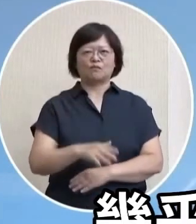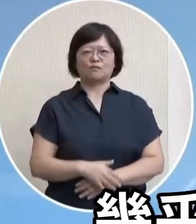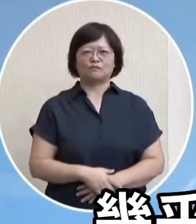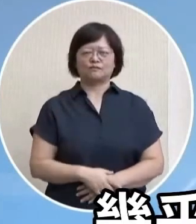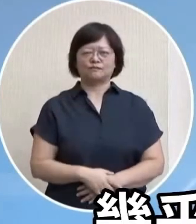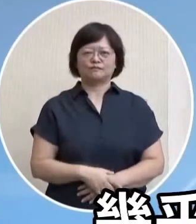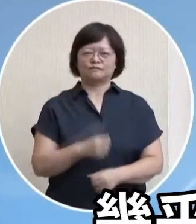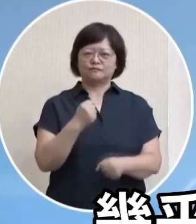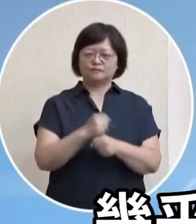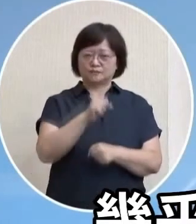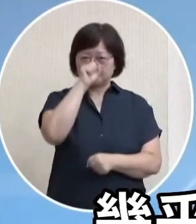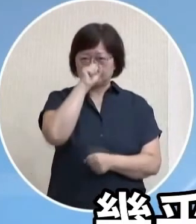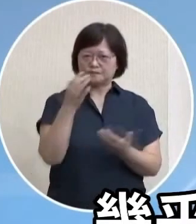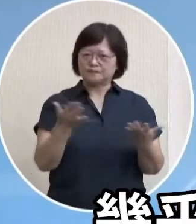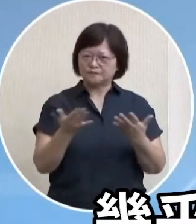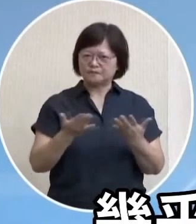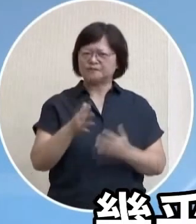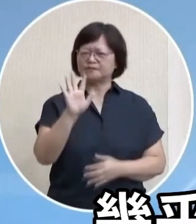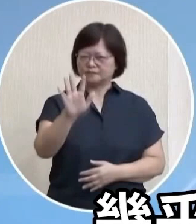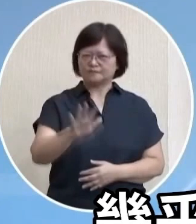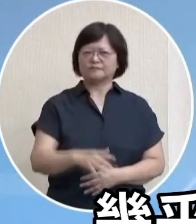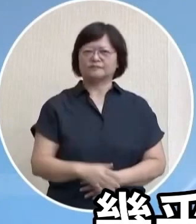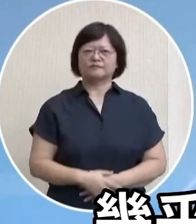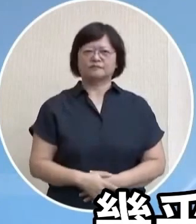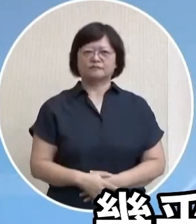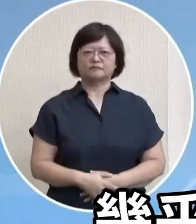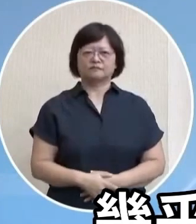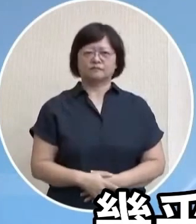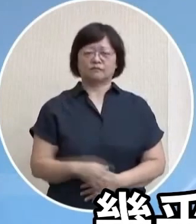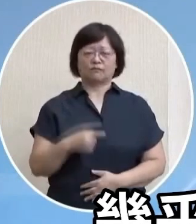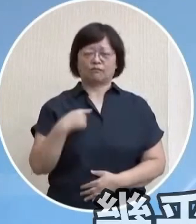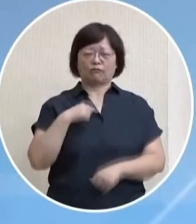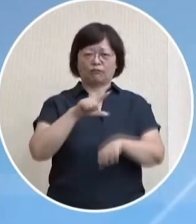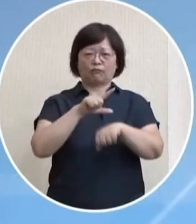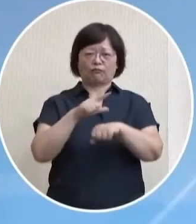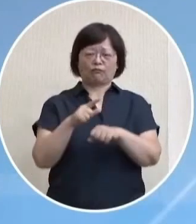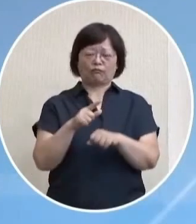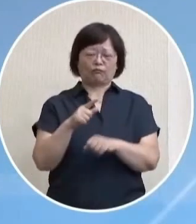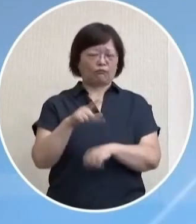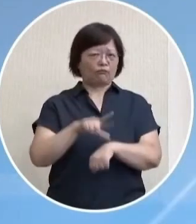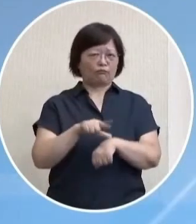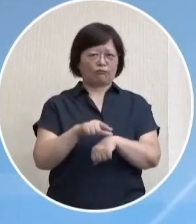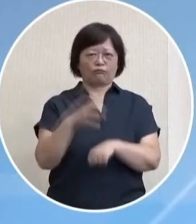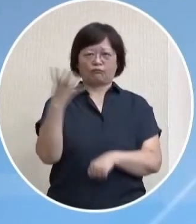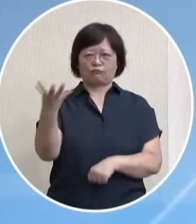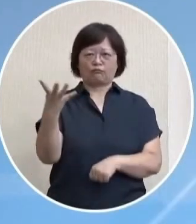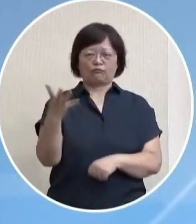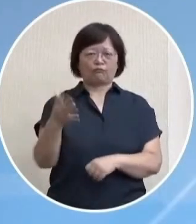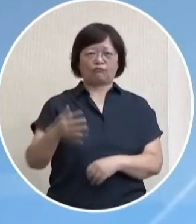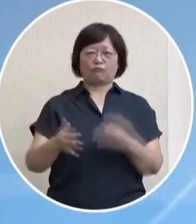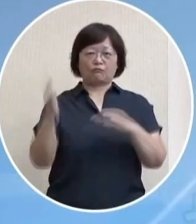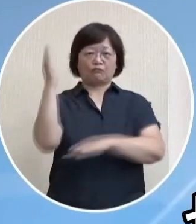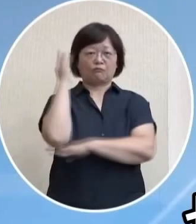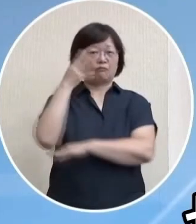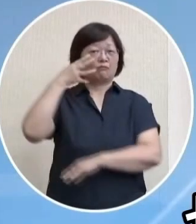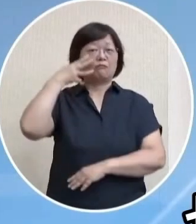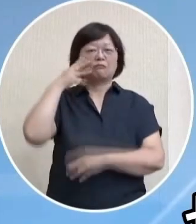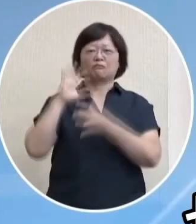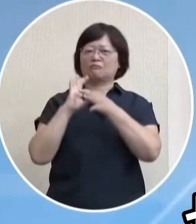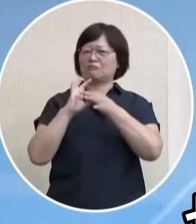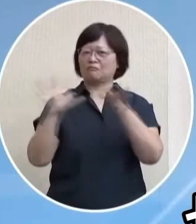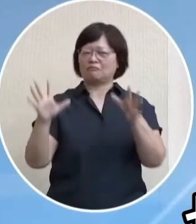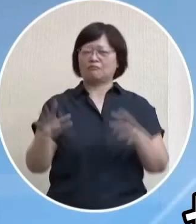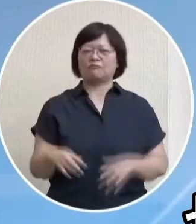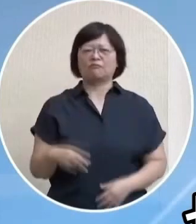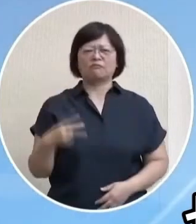几乎大多数的时间都与政治没有直接的关系，也没有动